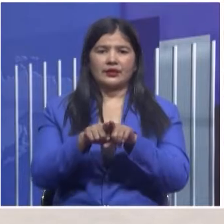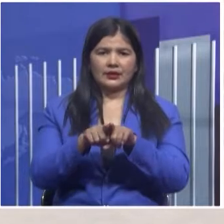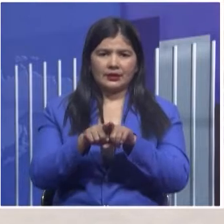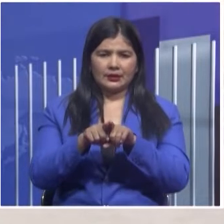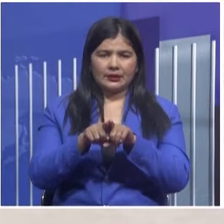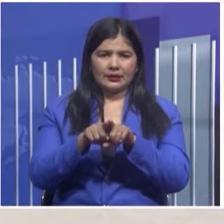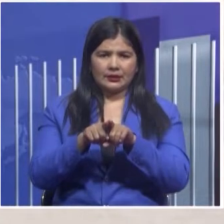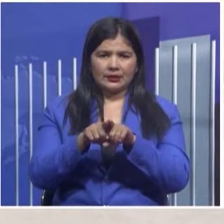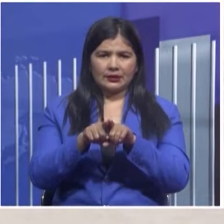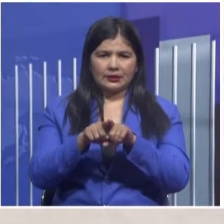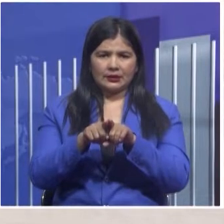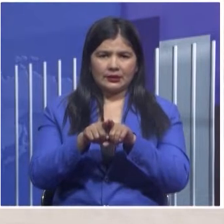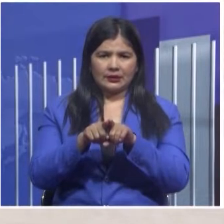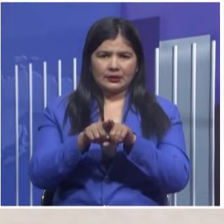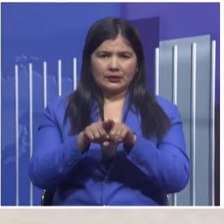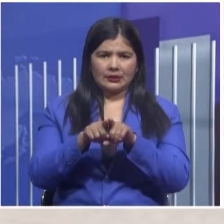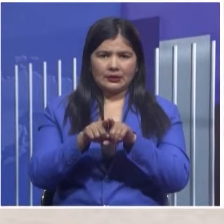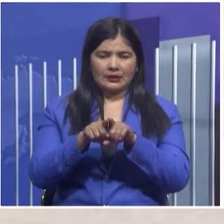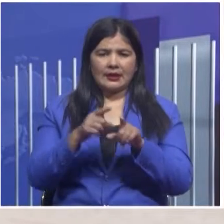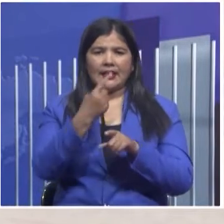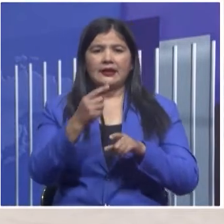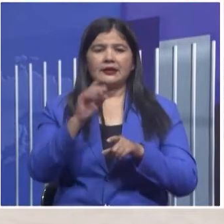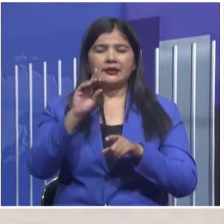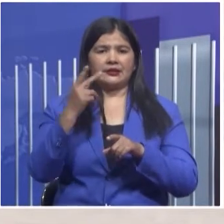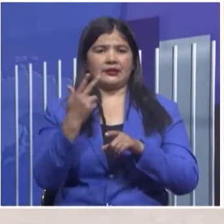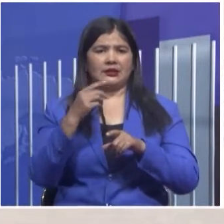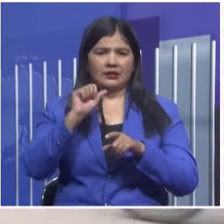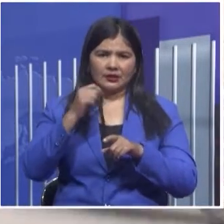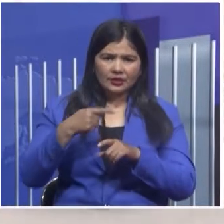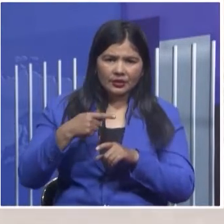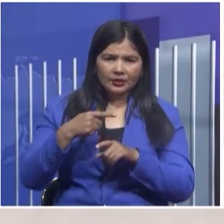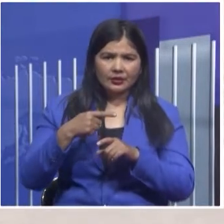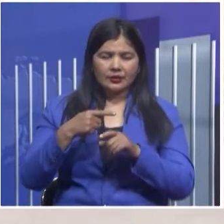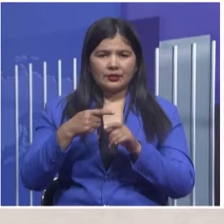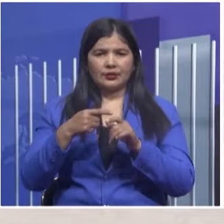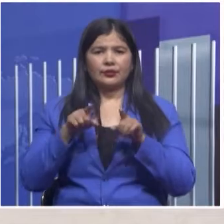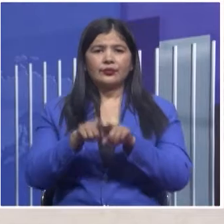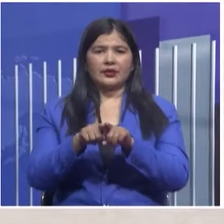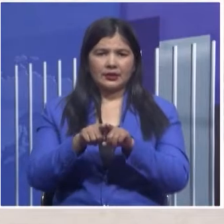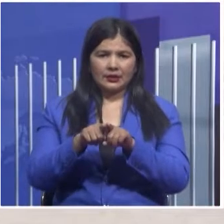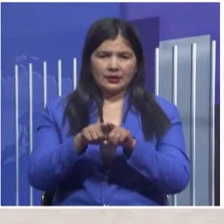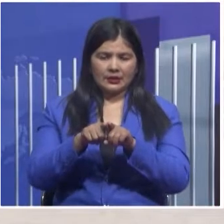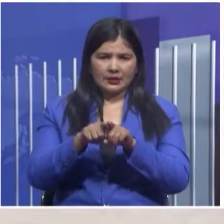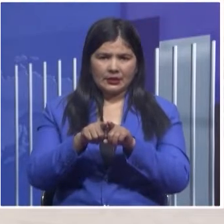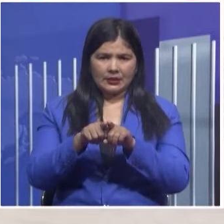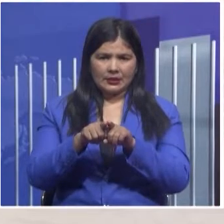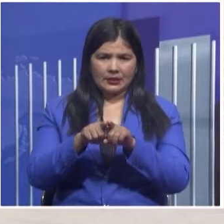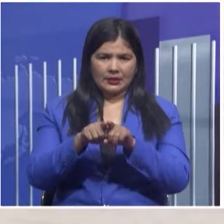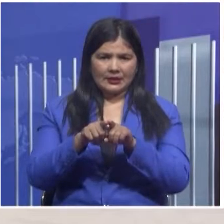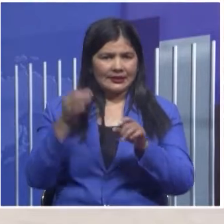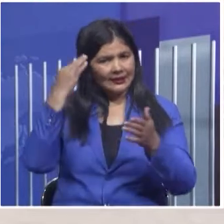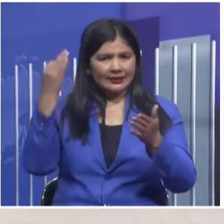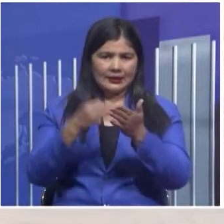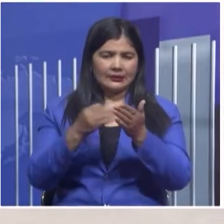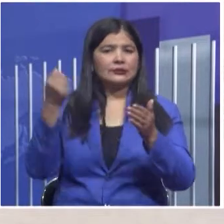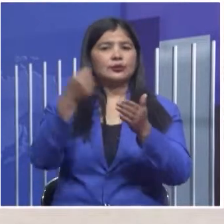नगराउने, चेकअपको लागि चाहिने एन्टिजेन र पिसिआरको पनि अहिले हाम्रो यहाँ भएको छैन, त्यसको लागि पनि विशेष चाहिने ध्यान